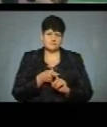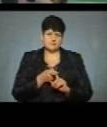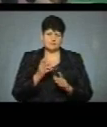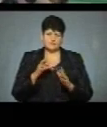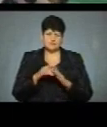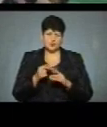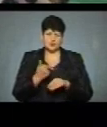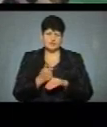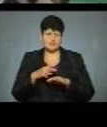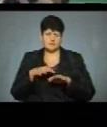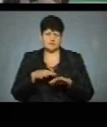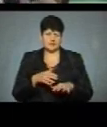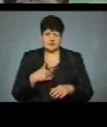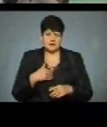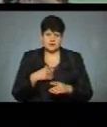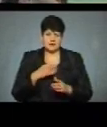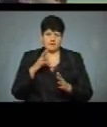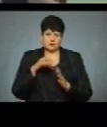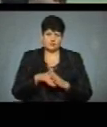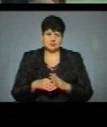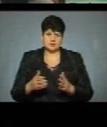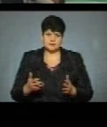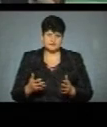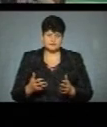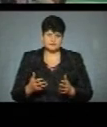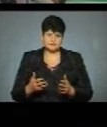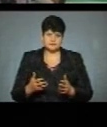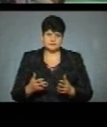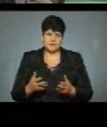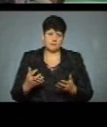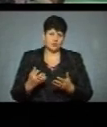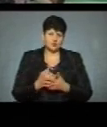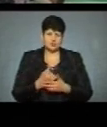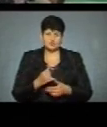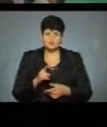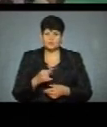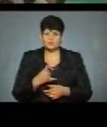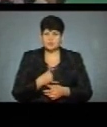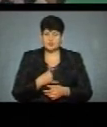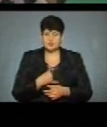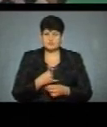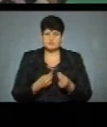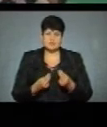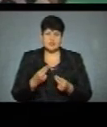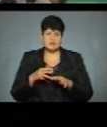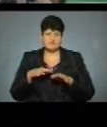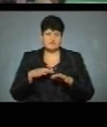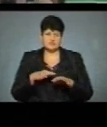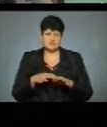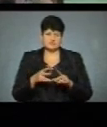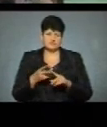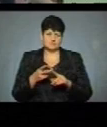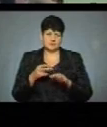основних нападаючих, наша не включила основних нападаючих. І вийшло, що в нас награли в атаці